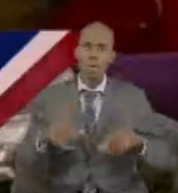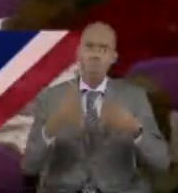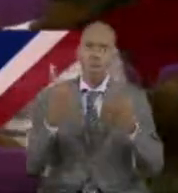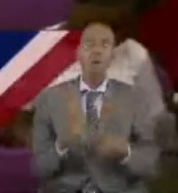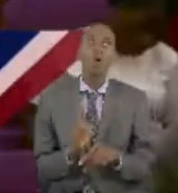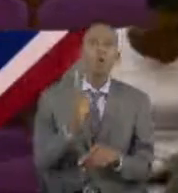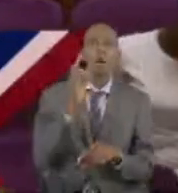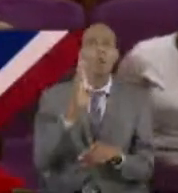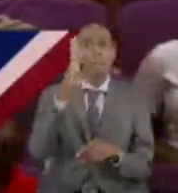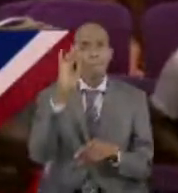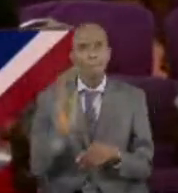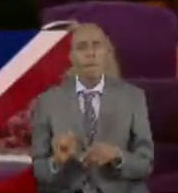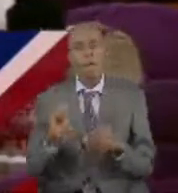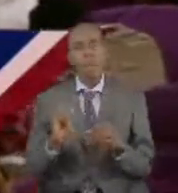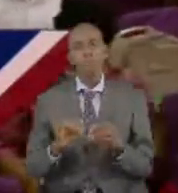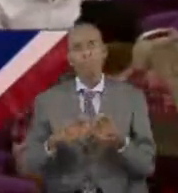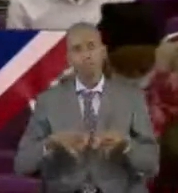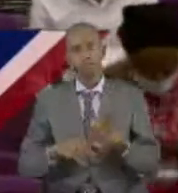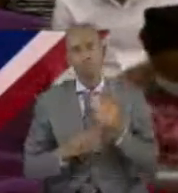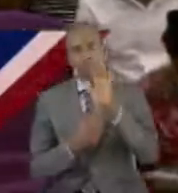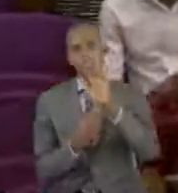fut d'après une révélation.